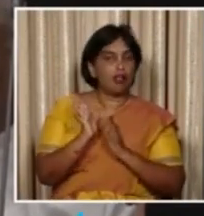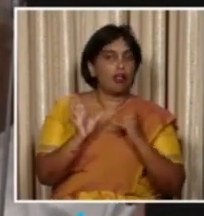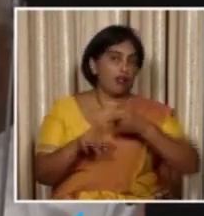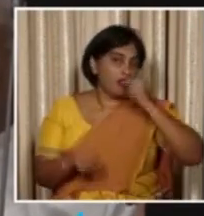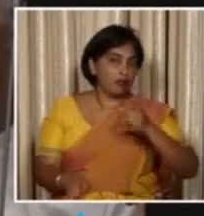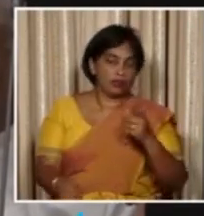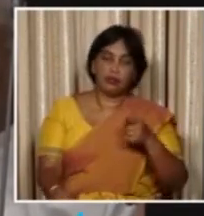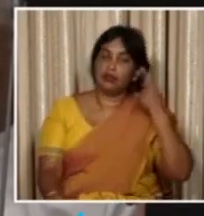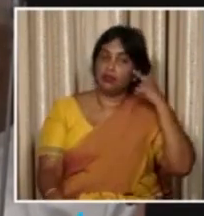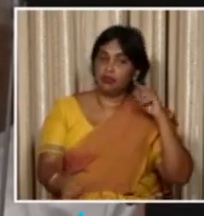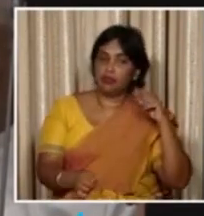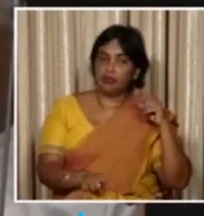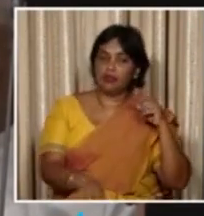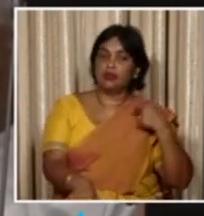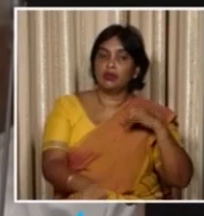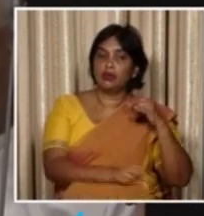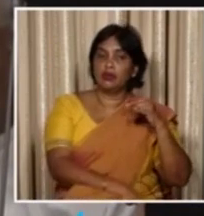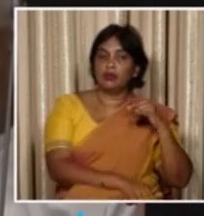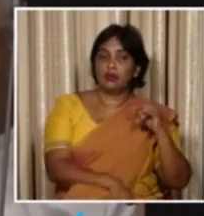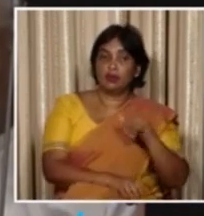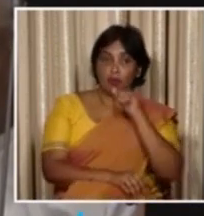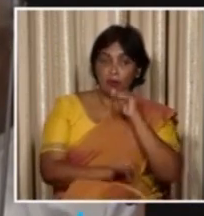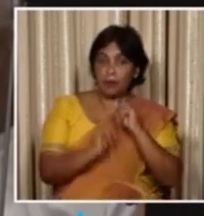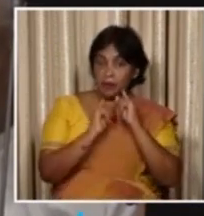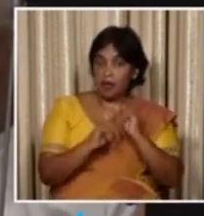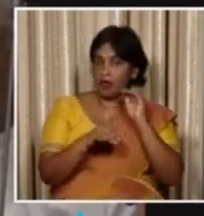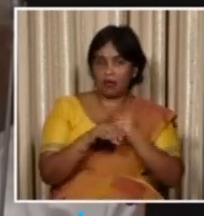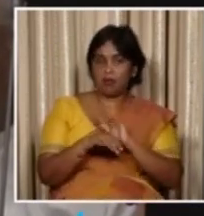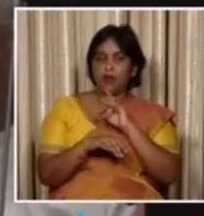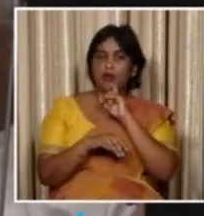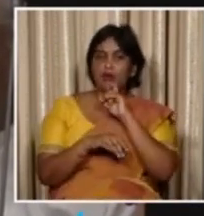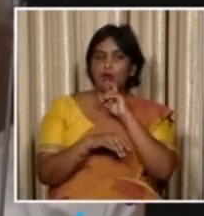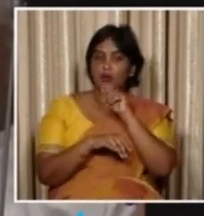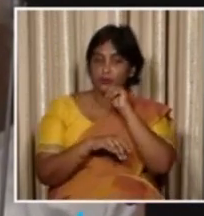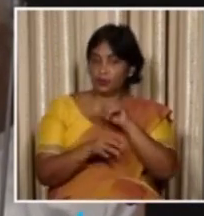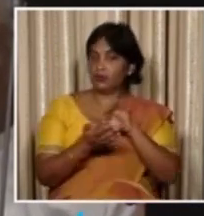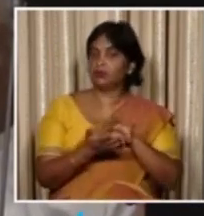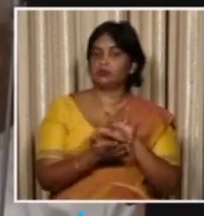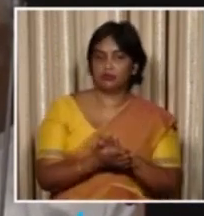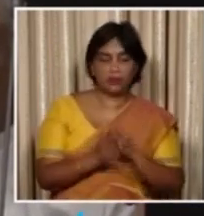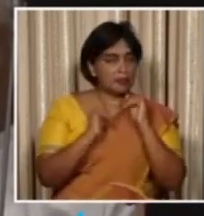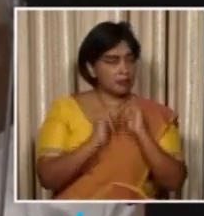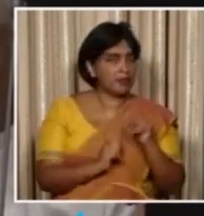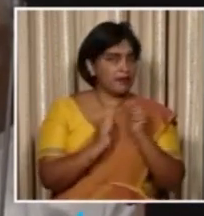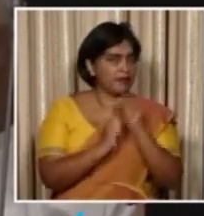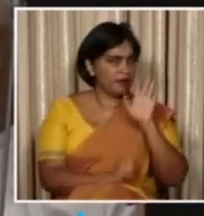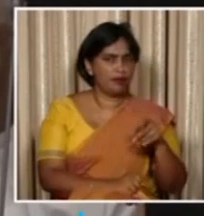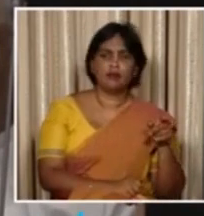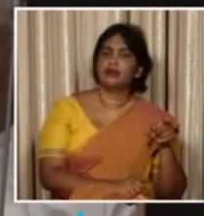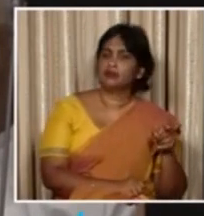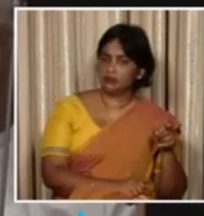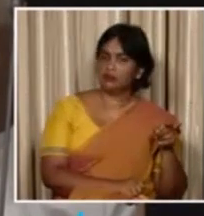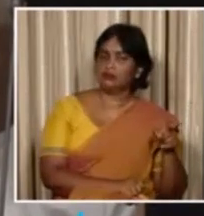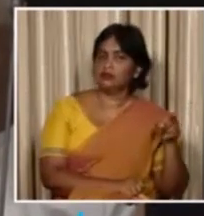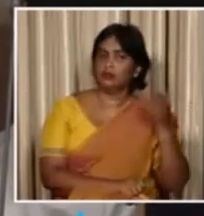Act. ඒ අනුව අපරාධය ඔප්පු වෙන්න ඕනේ. අධිකරණයේ තීරණය කළොත් මෙතන අපරාධයක් සිදු වෙලා තියෙනවා කියලා